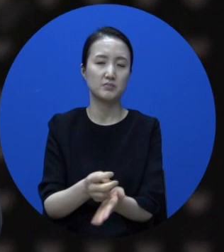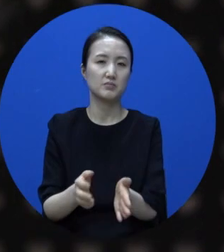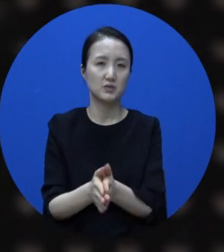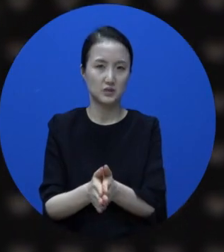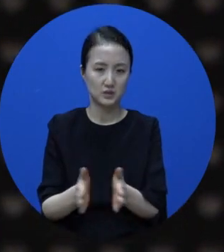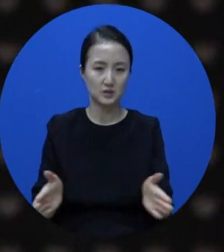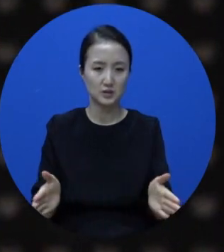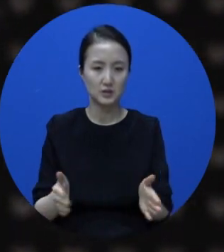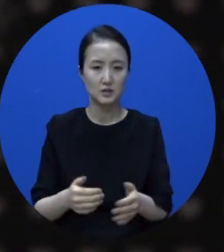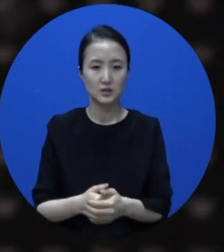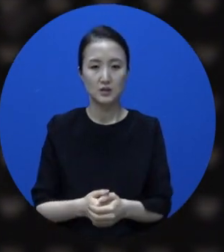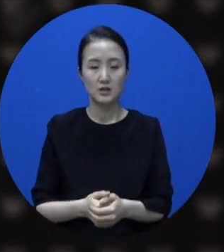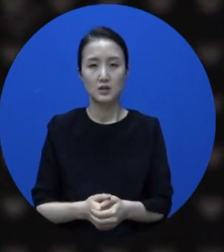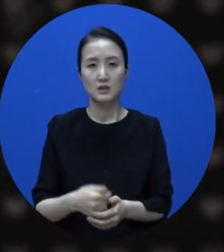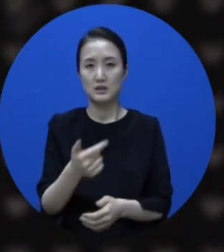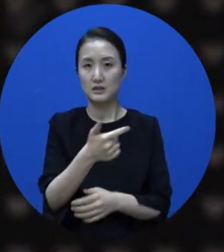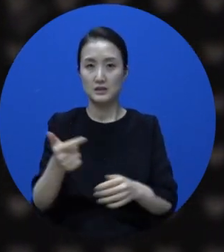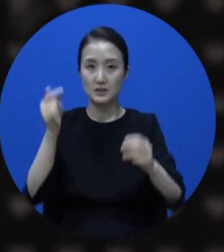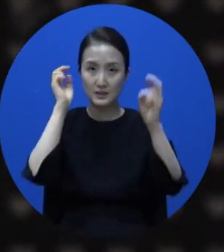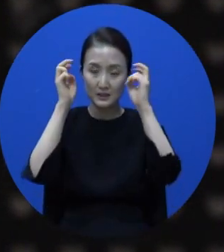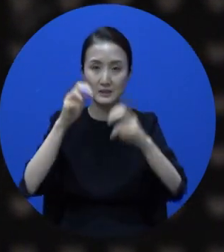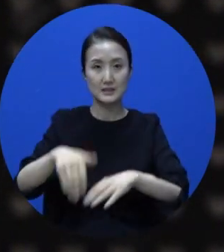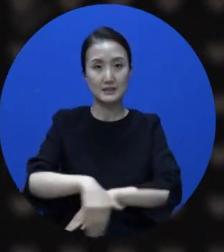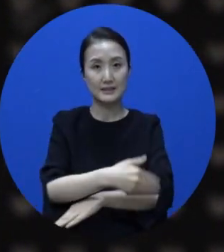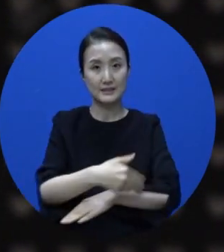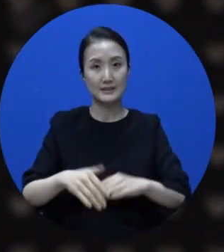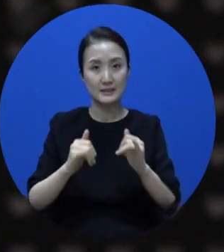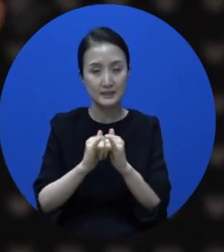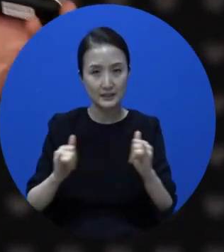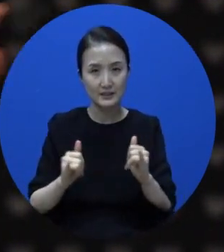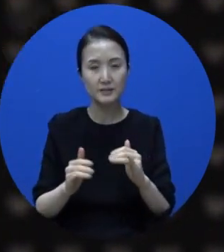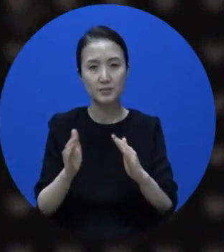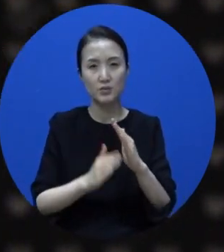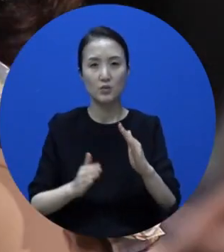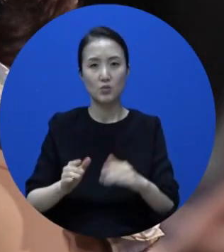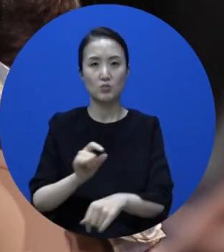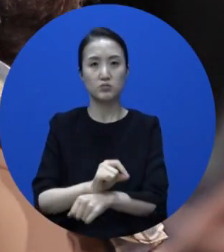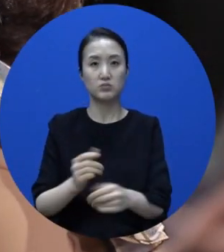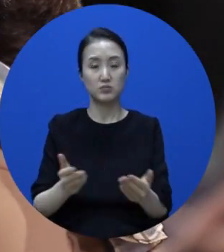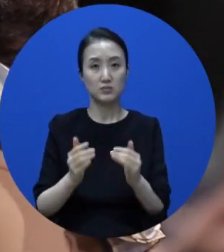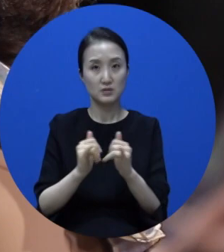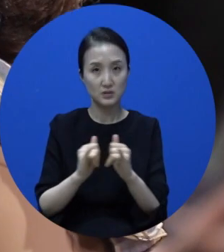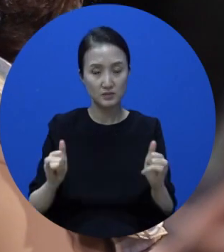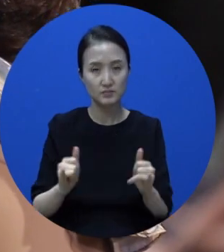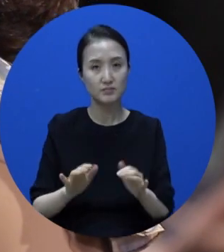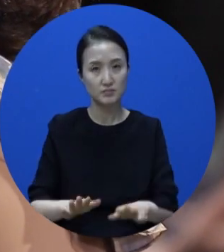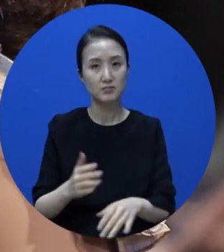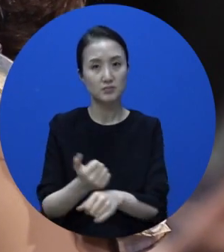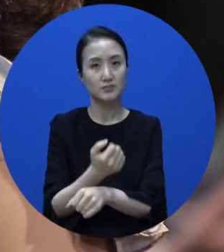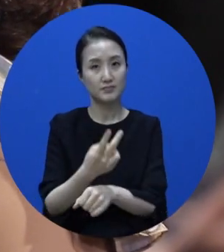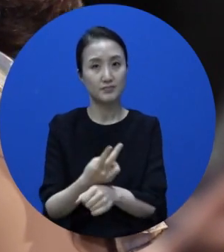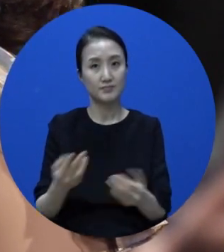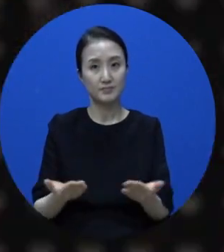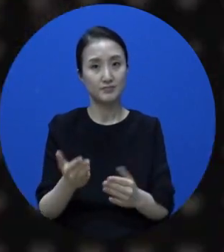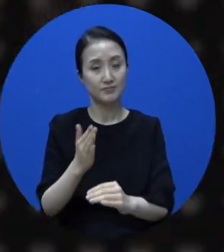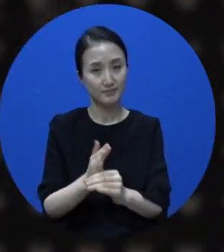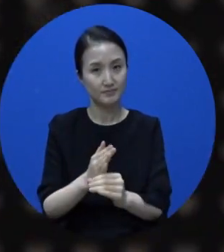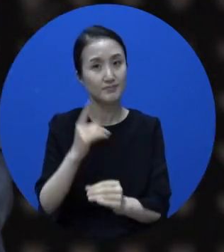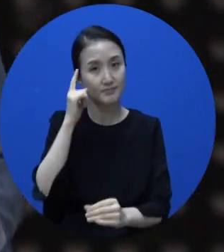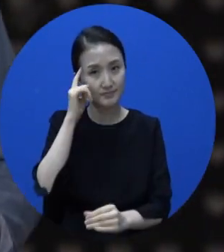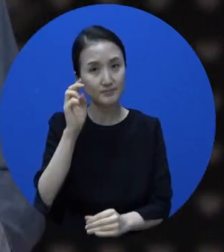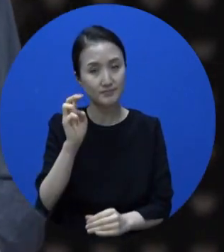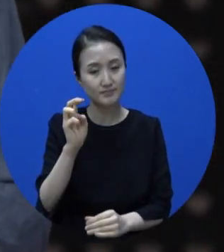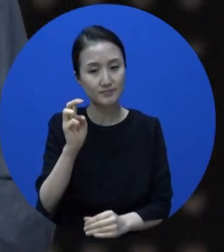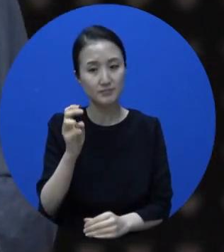대기업의 다 다니시는 분들 공공기관에 다니시는 분들은 이미 적용 됐을 겁니다 근데 중요한 것 중에